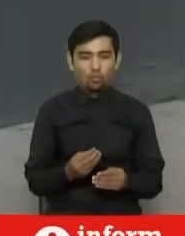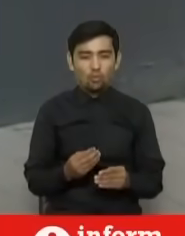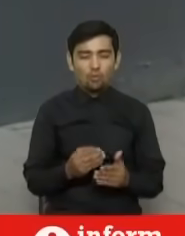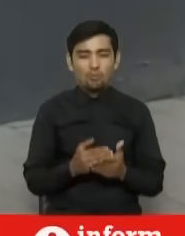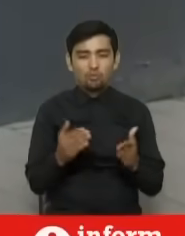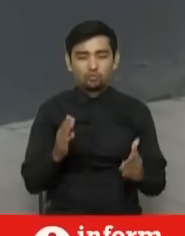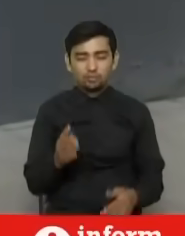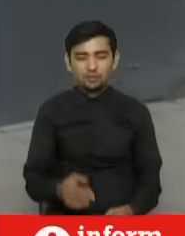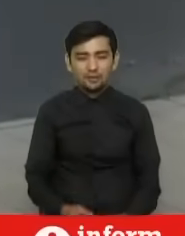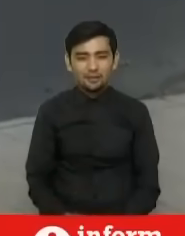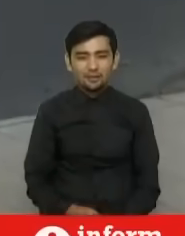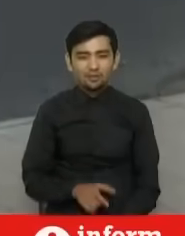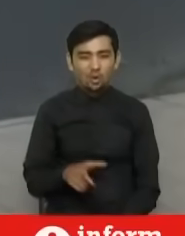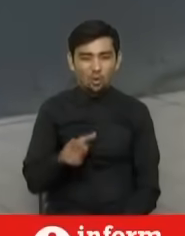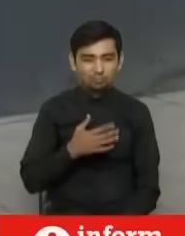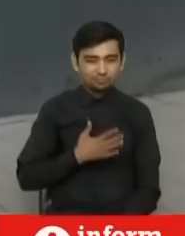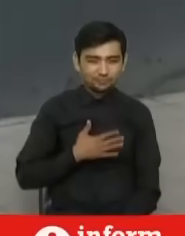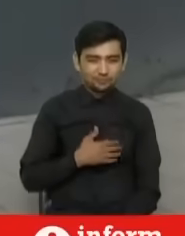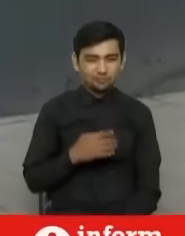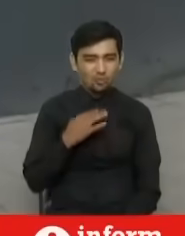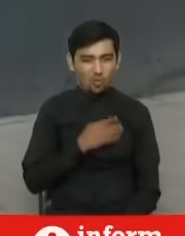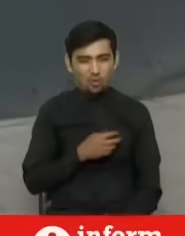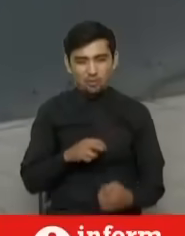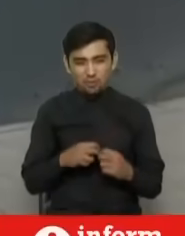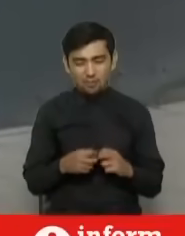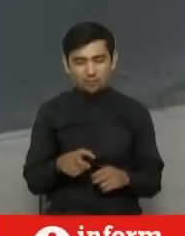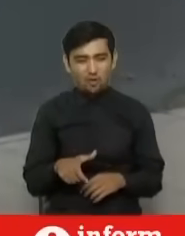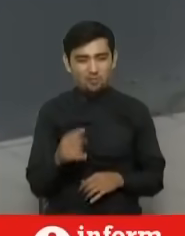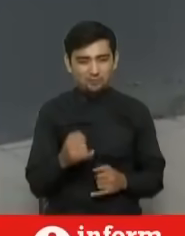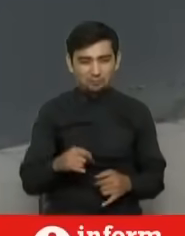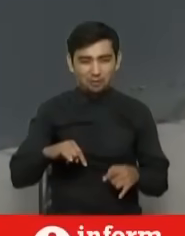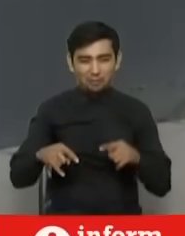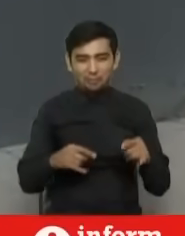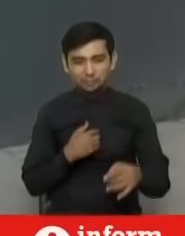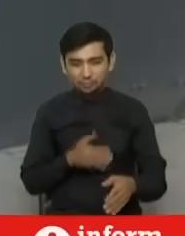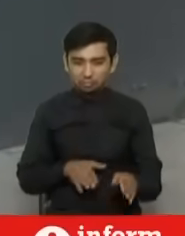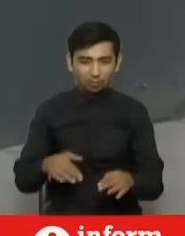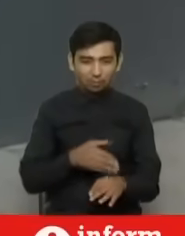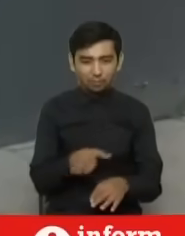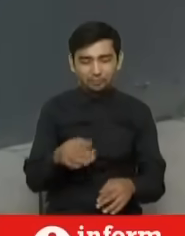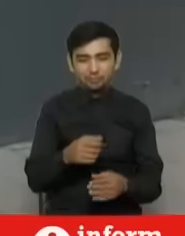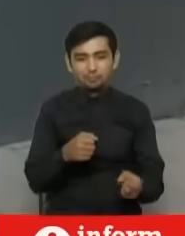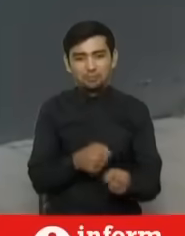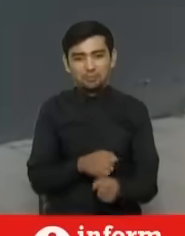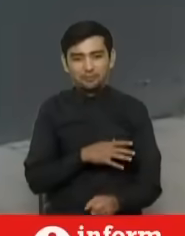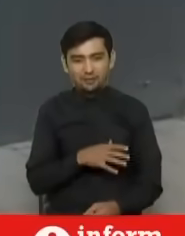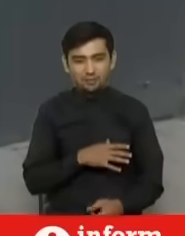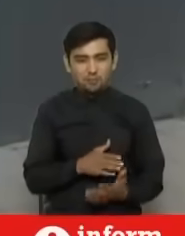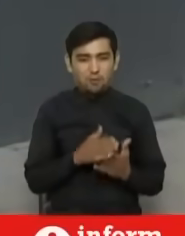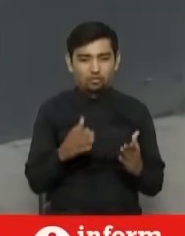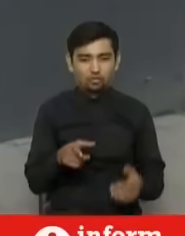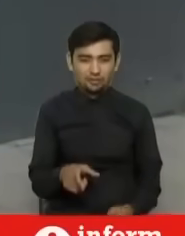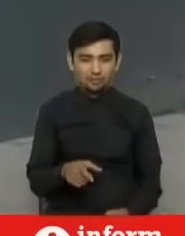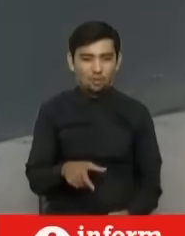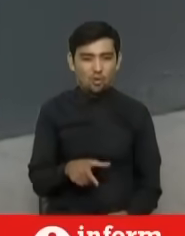жол нашар, жолда кедергілер көп, сондықтан айналып өту жерлері көп, сол себептен көбінесе авариялар болады,